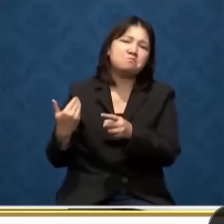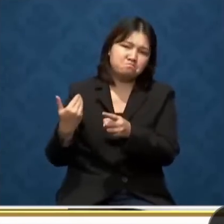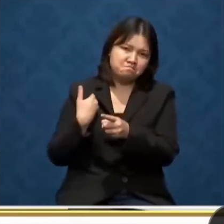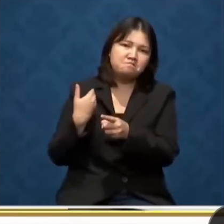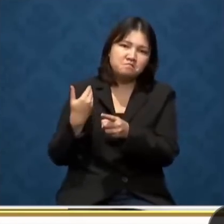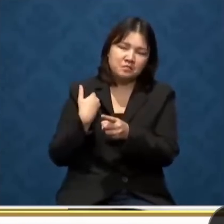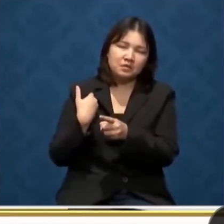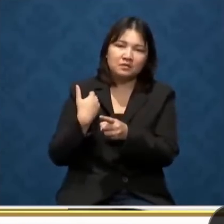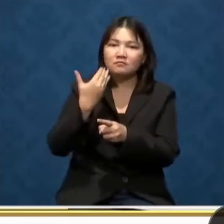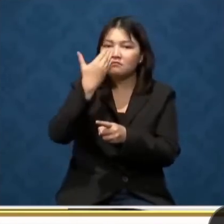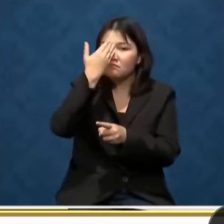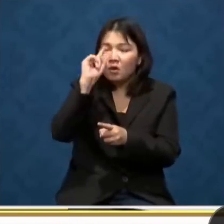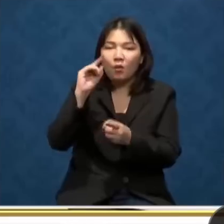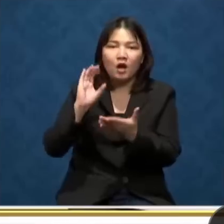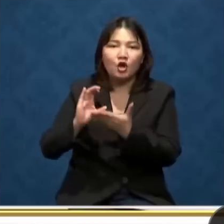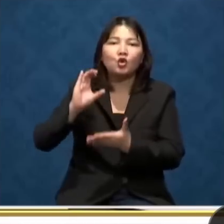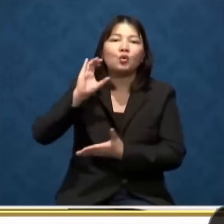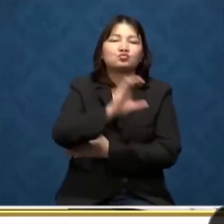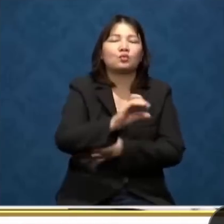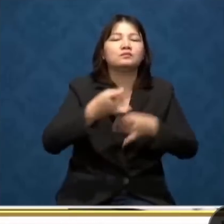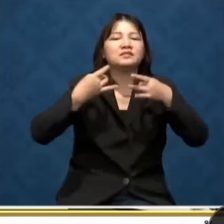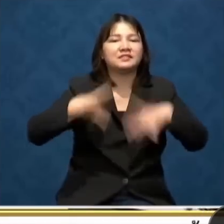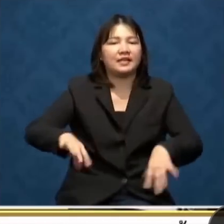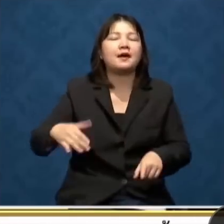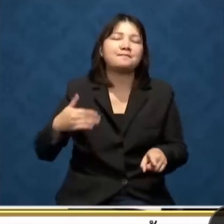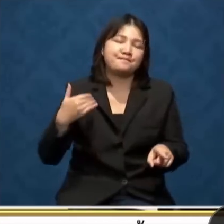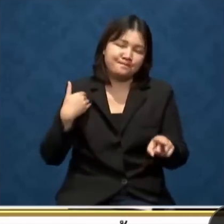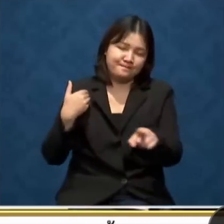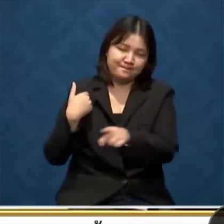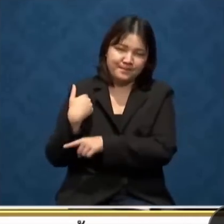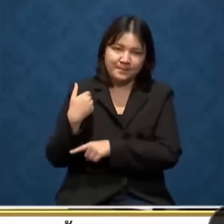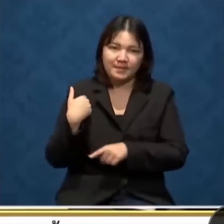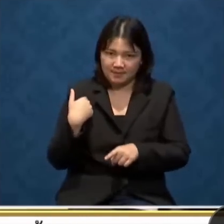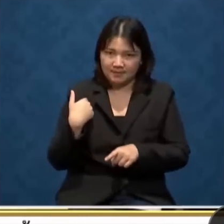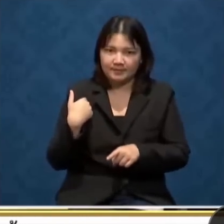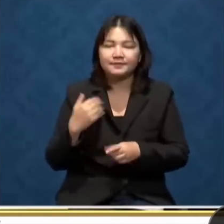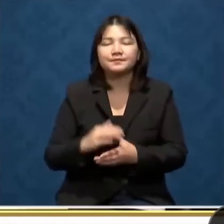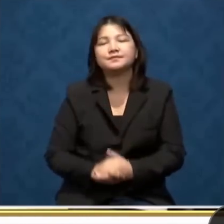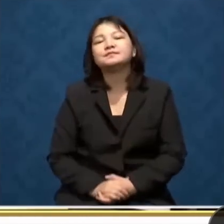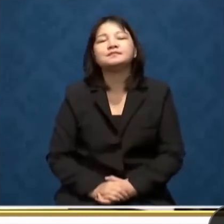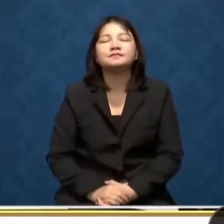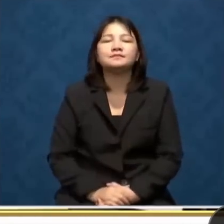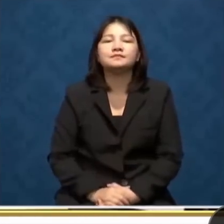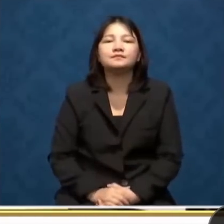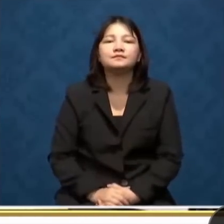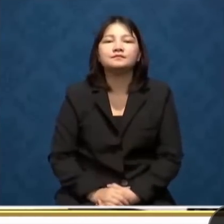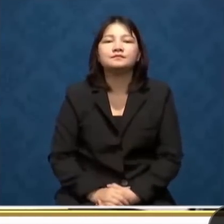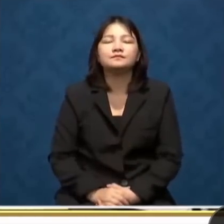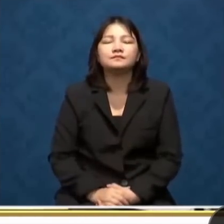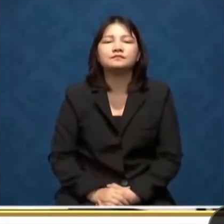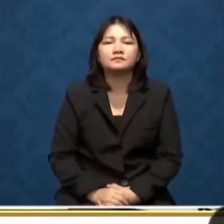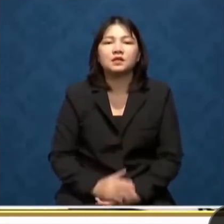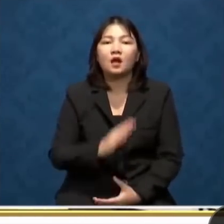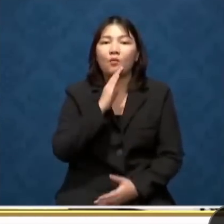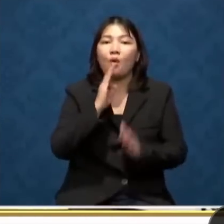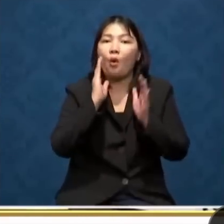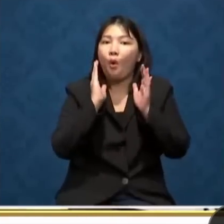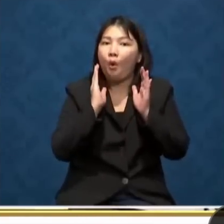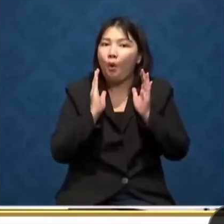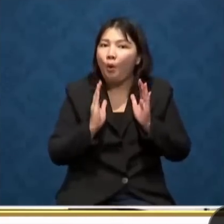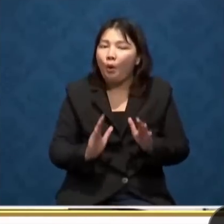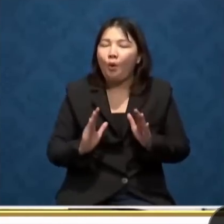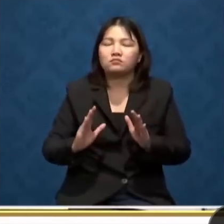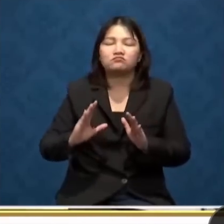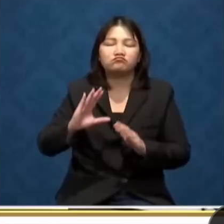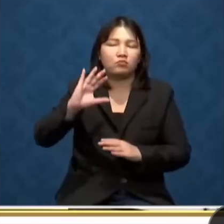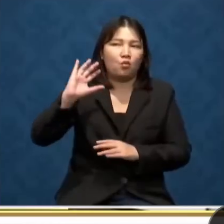ารลงทุนมความเสี่ยงผู้ลงทุนควอικสาพินาให้ดี ก่อนการลนลทุนขนาดหนักบริหารของทุน